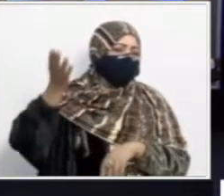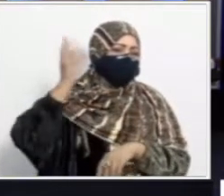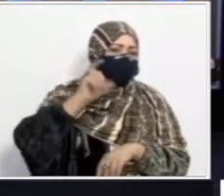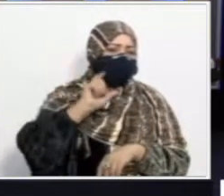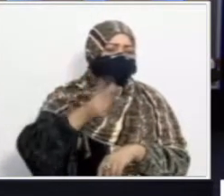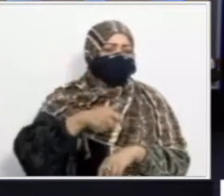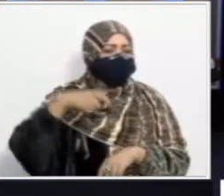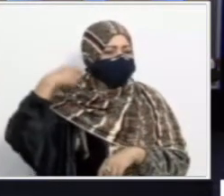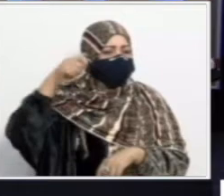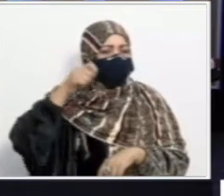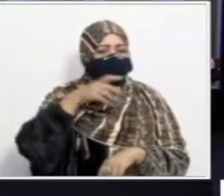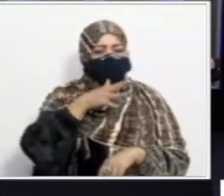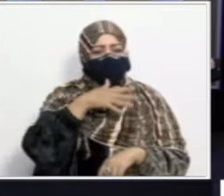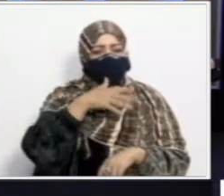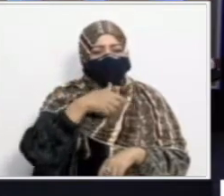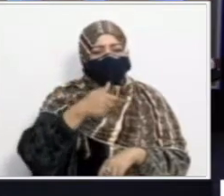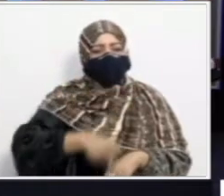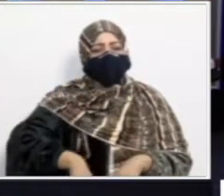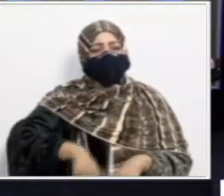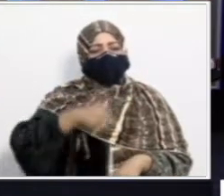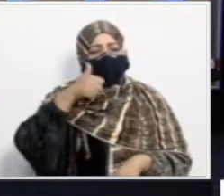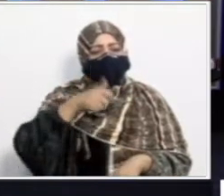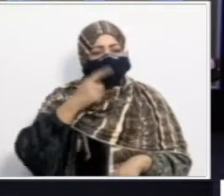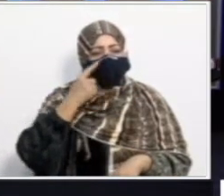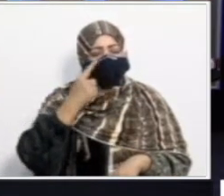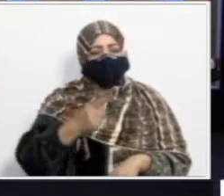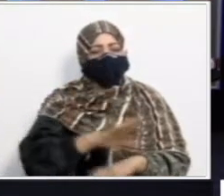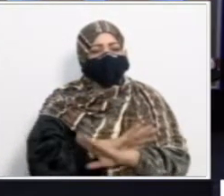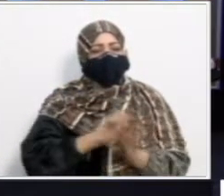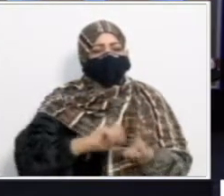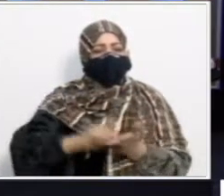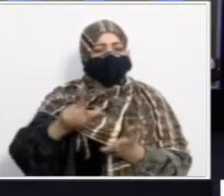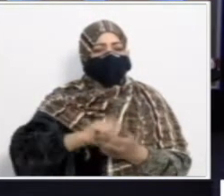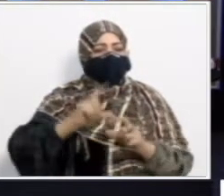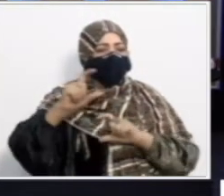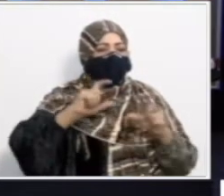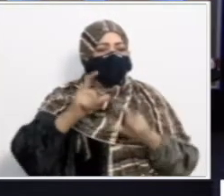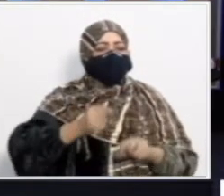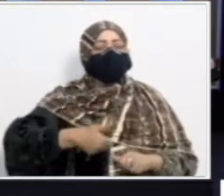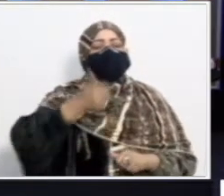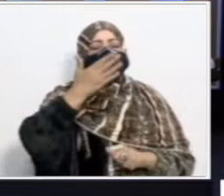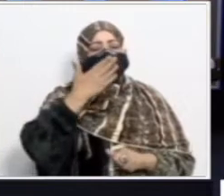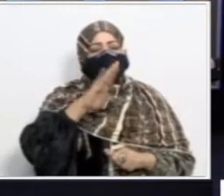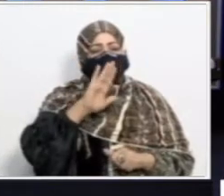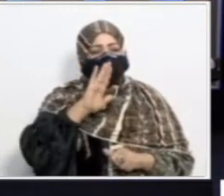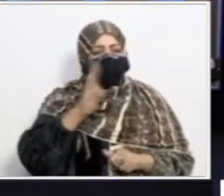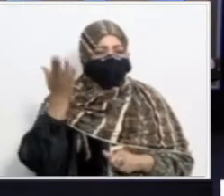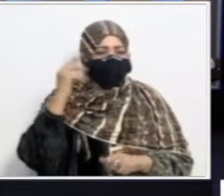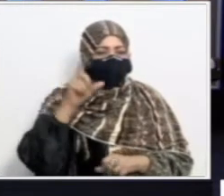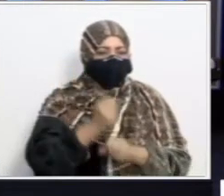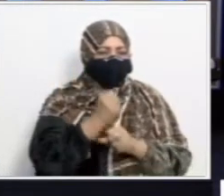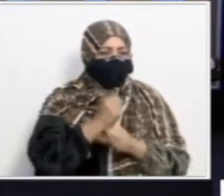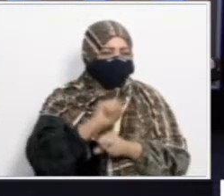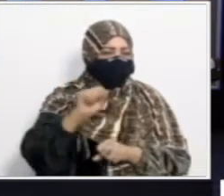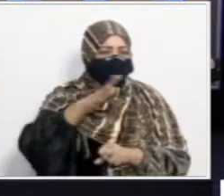لي بعثناها نحط المصارف. الحمد لله. ما في الفين الديون كلهن 16 17 كلهن وزارة الأوقاف بارك الله